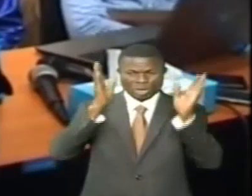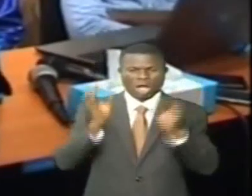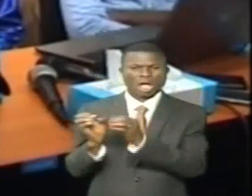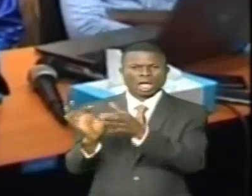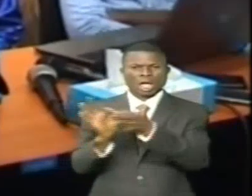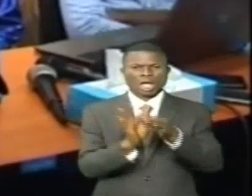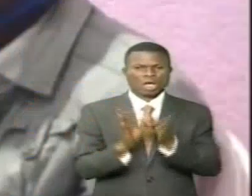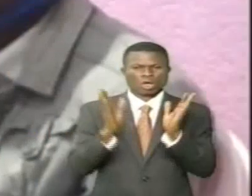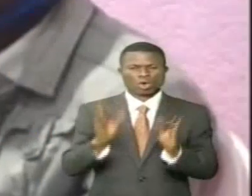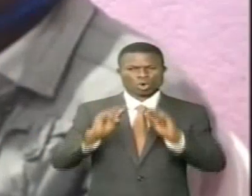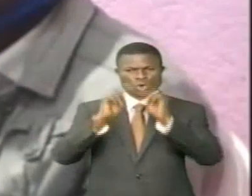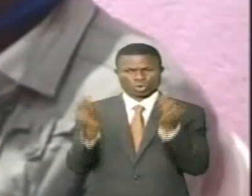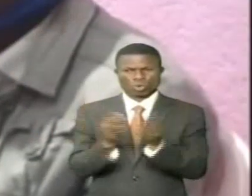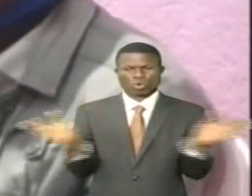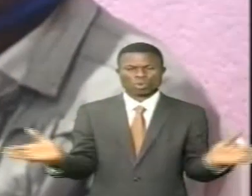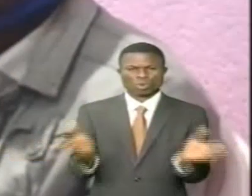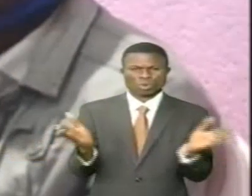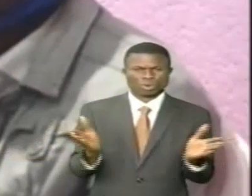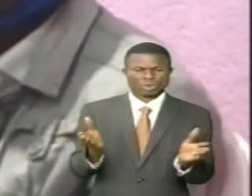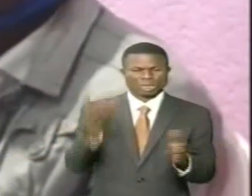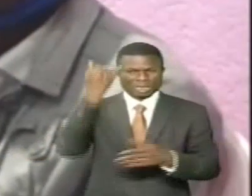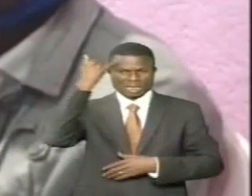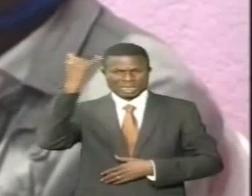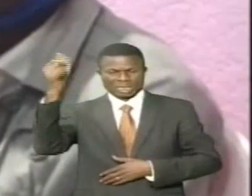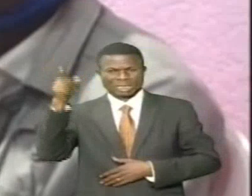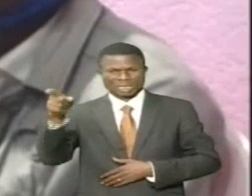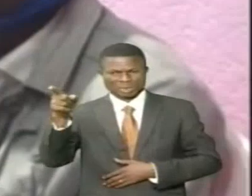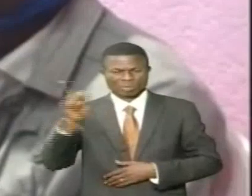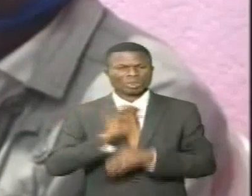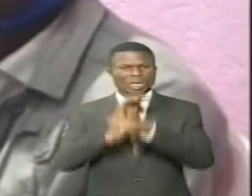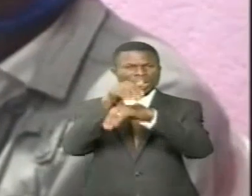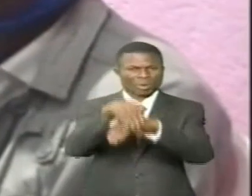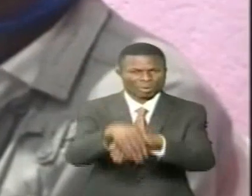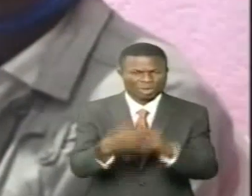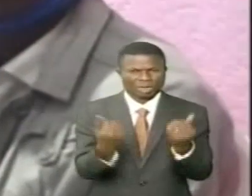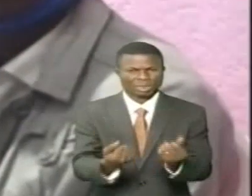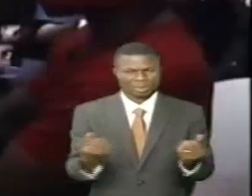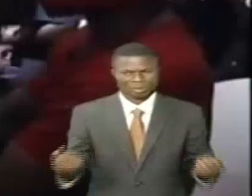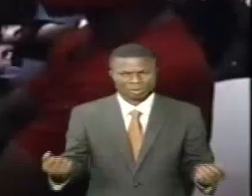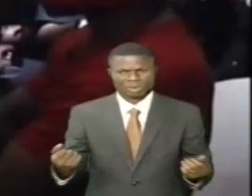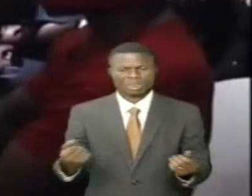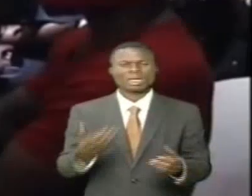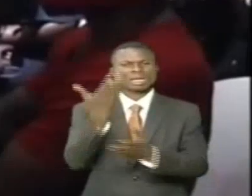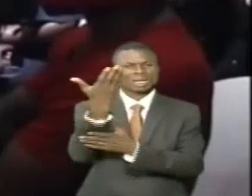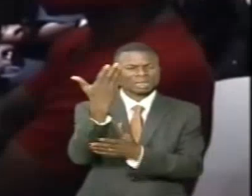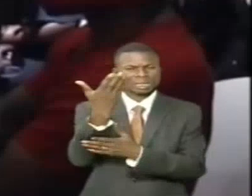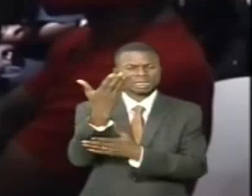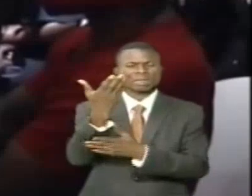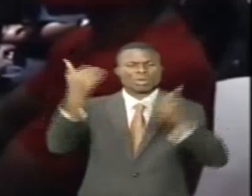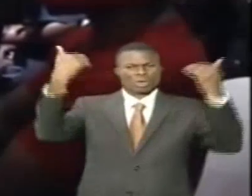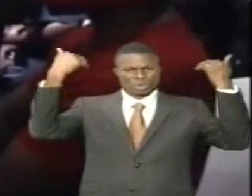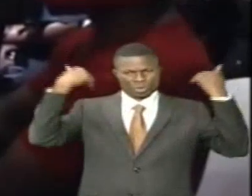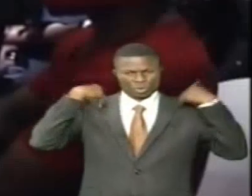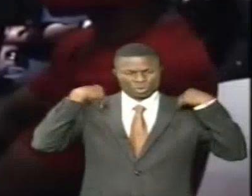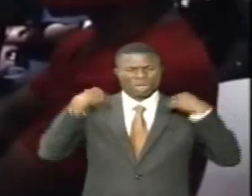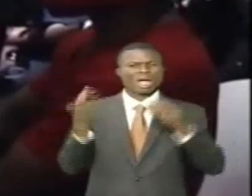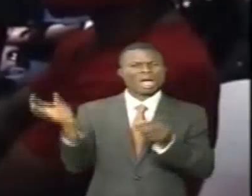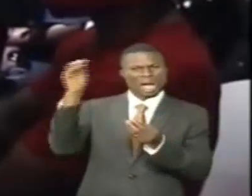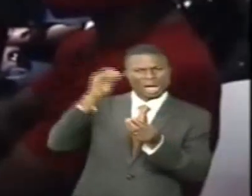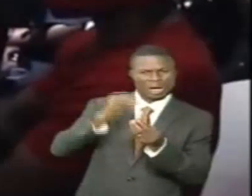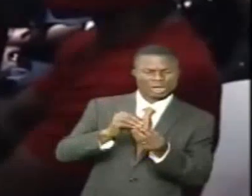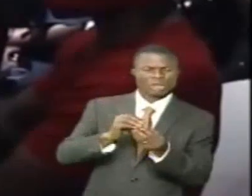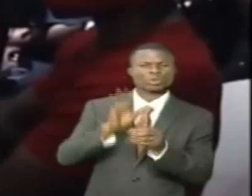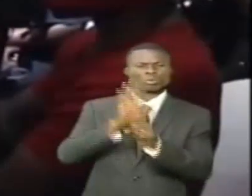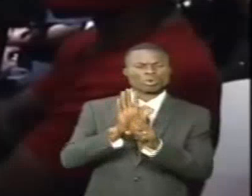du réseau des encadreurs pour l'initiative à la participation des enfants interpellent le décideur à renouveler leur